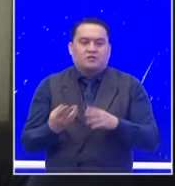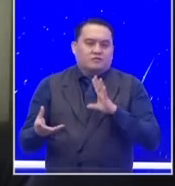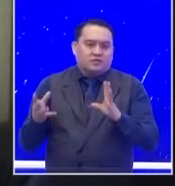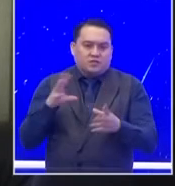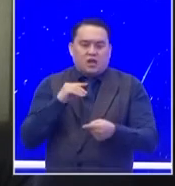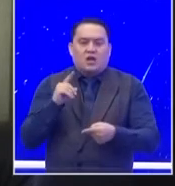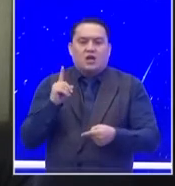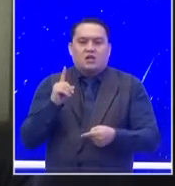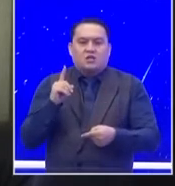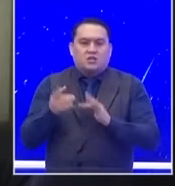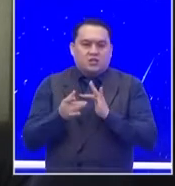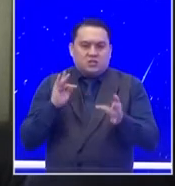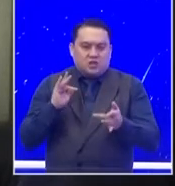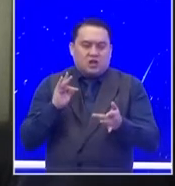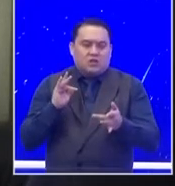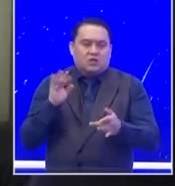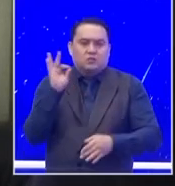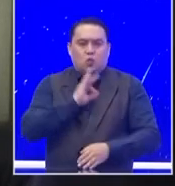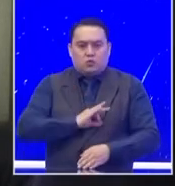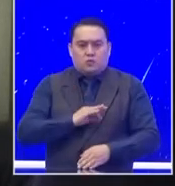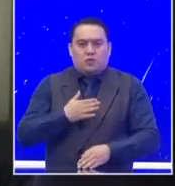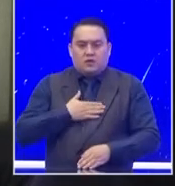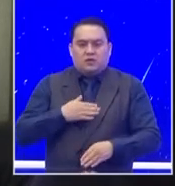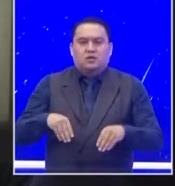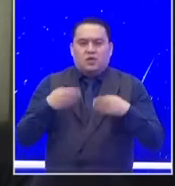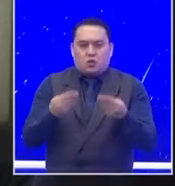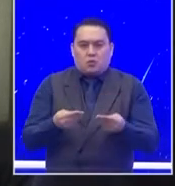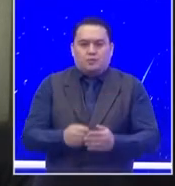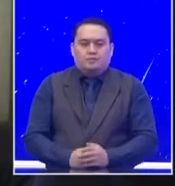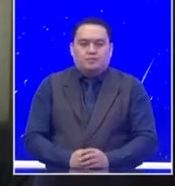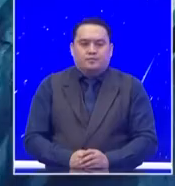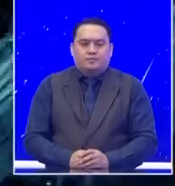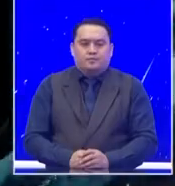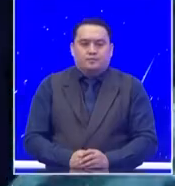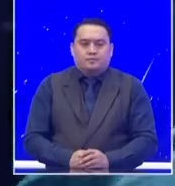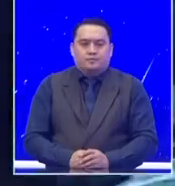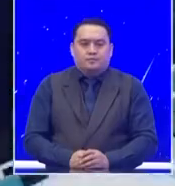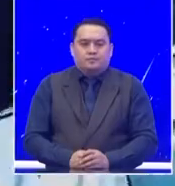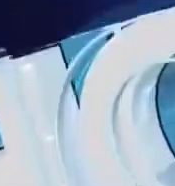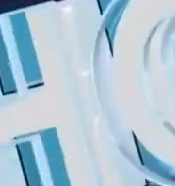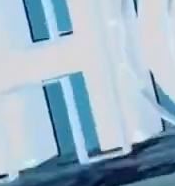вот интернет-портал, он дает себя и оправдывает себя.